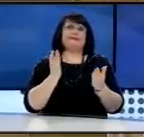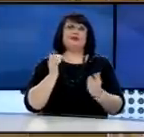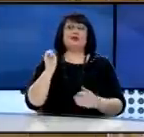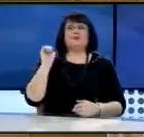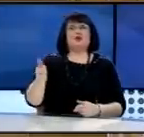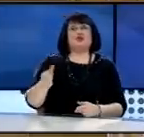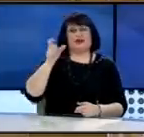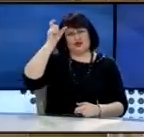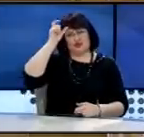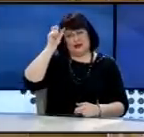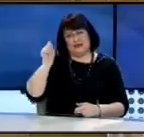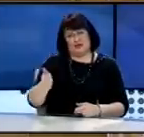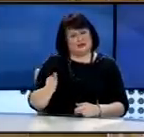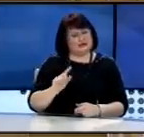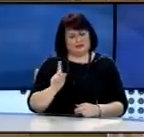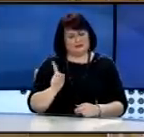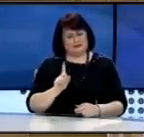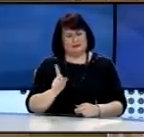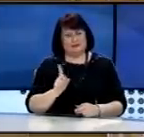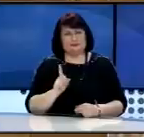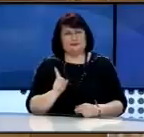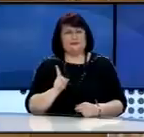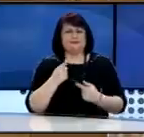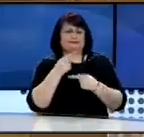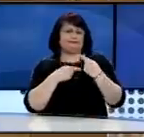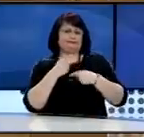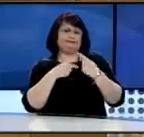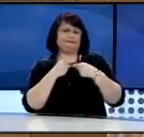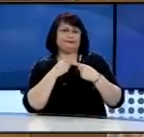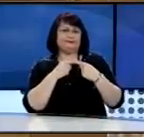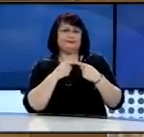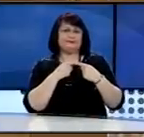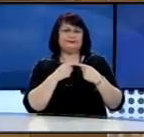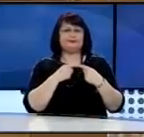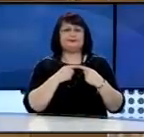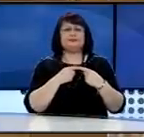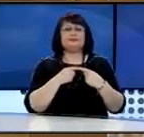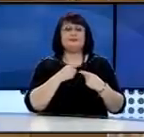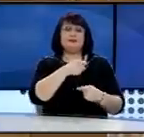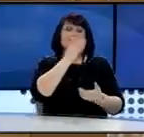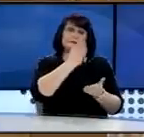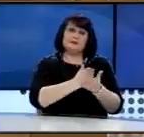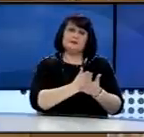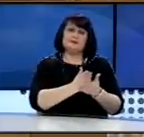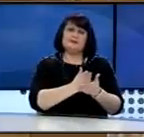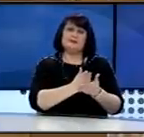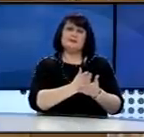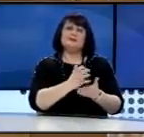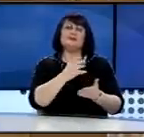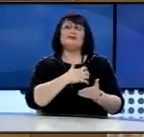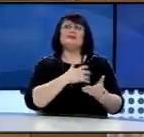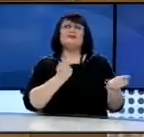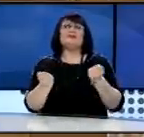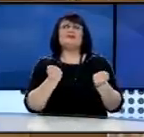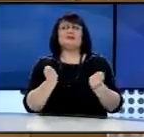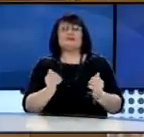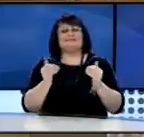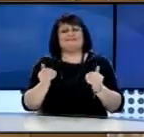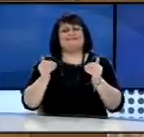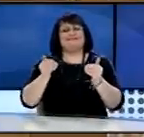Τουρκίας για να δικαιολογήσετε την επιλογή σας στη στρατηγική της αναβλητικής διπλωματίας.